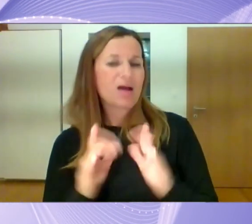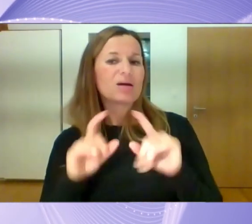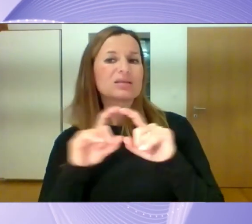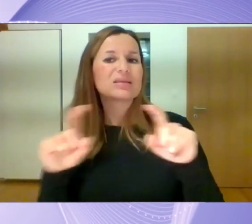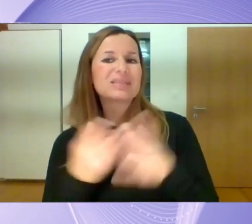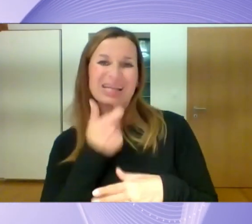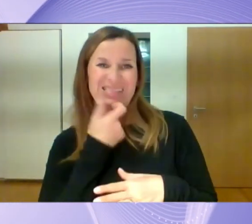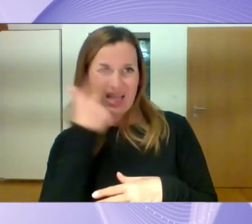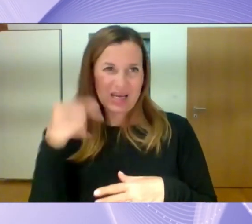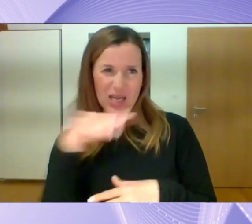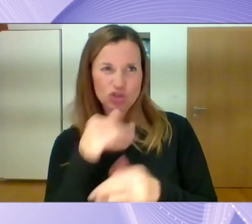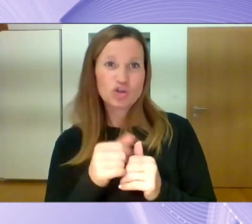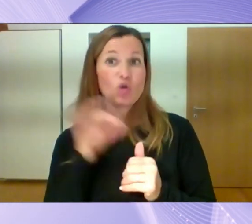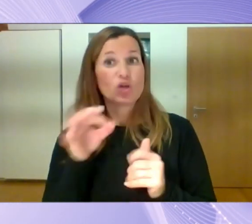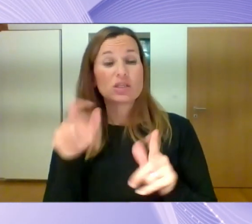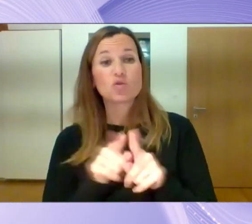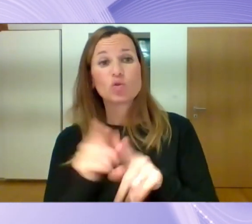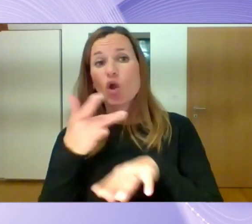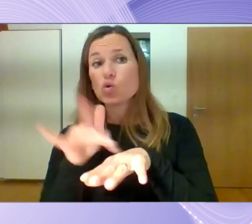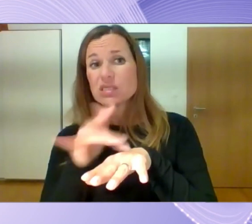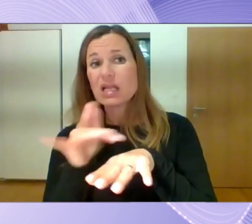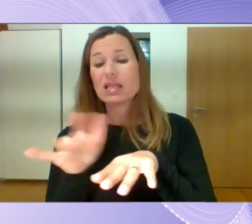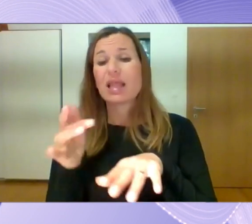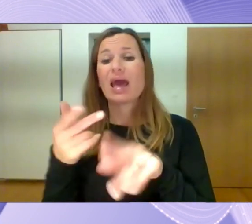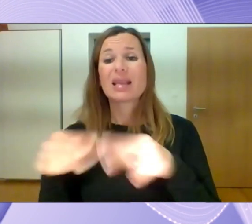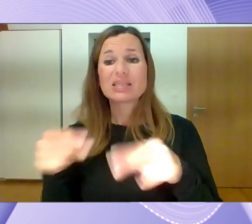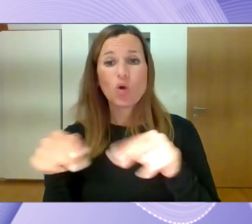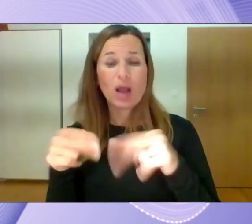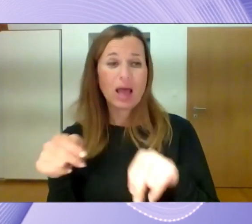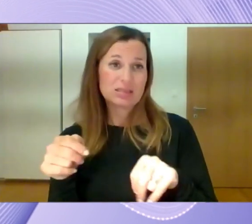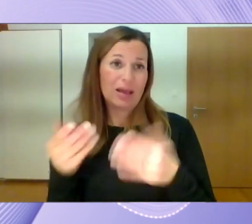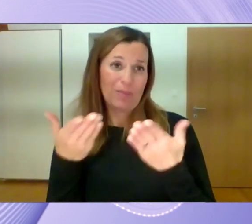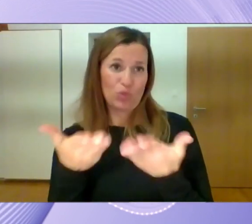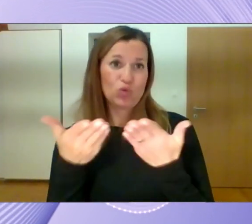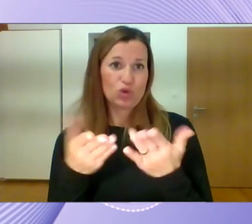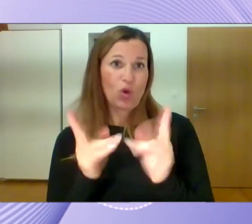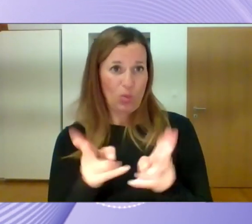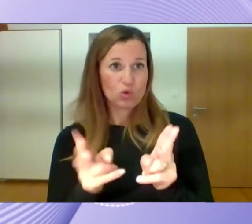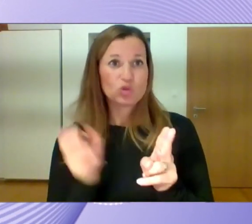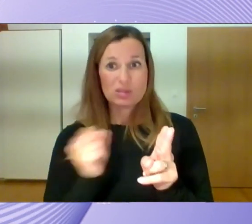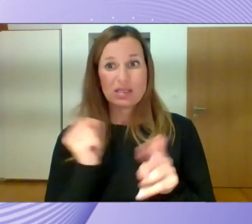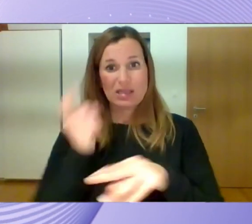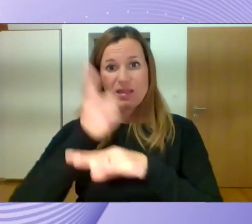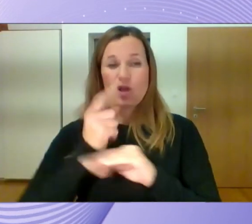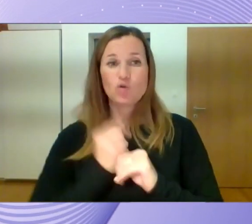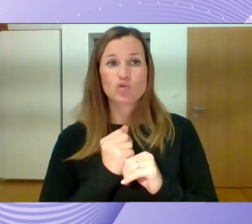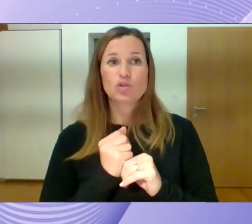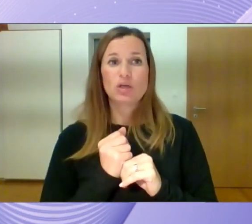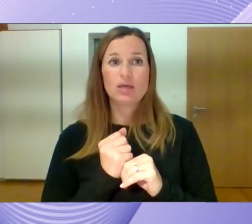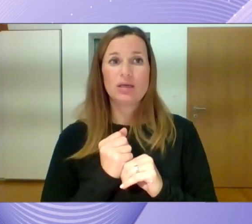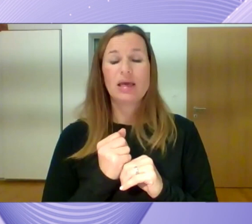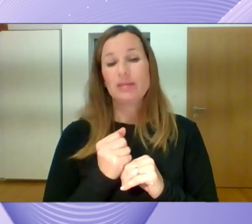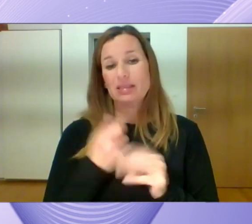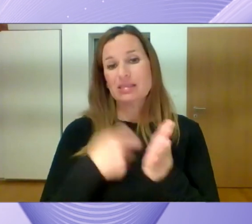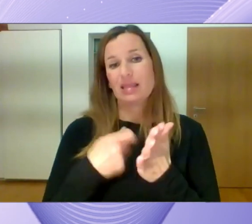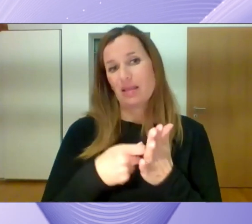včasih tudi nekatere gostilne, restavracije ponujajo to možnost, da se naroči, seveda pa tle cene